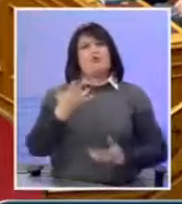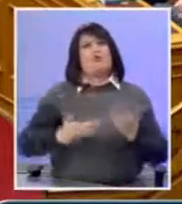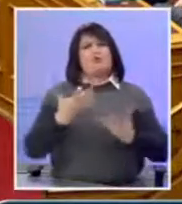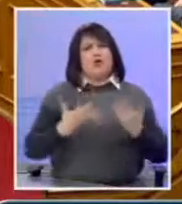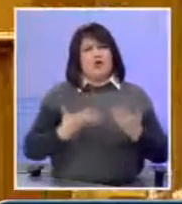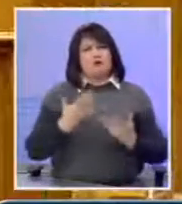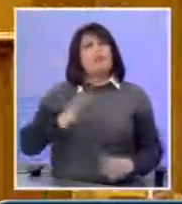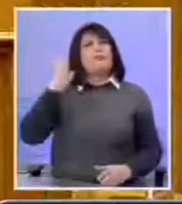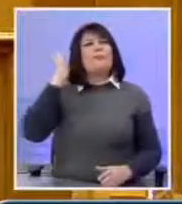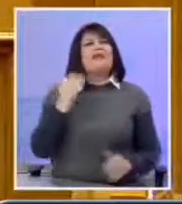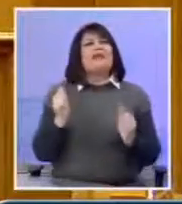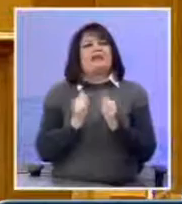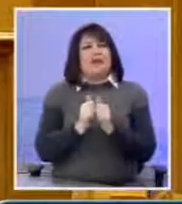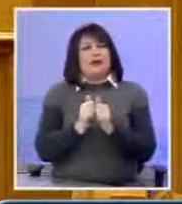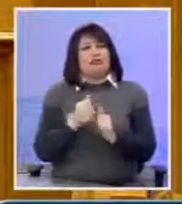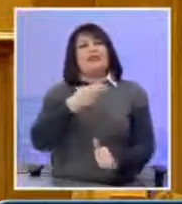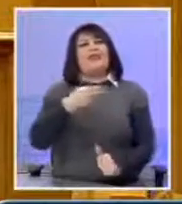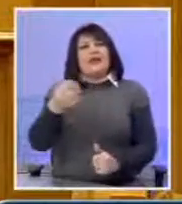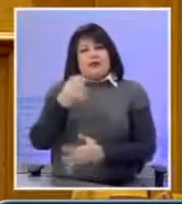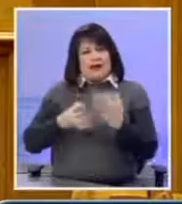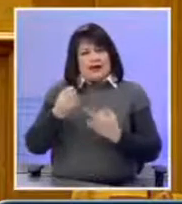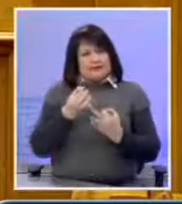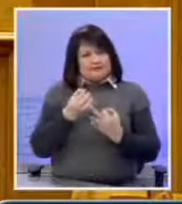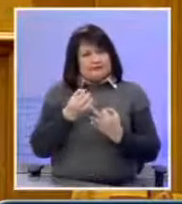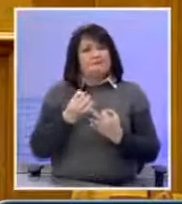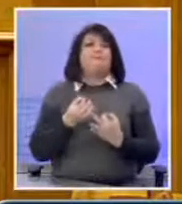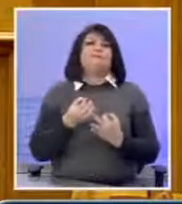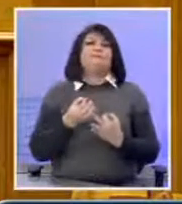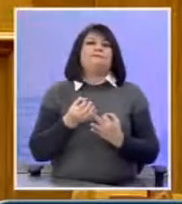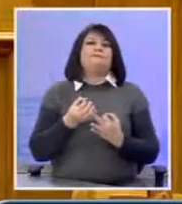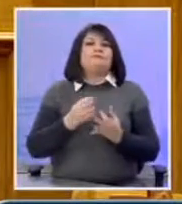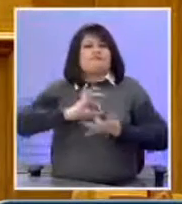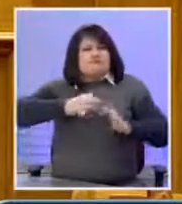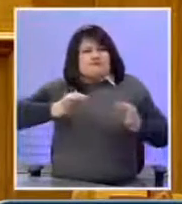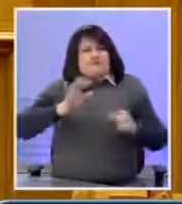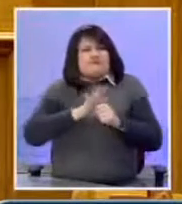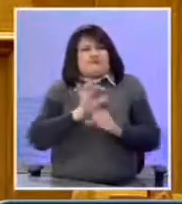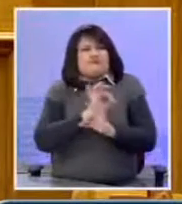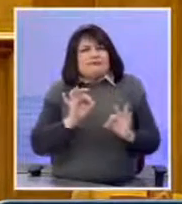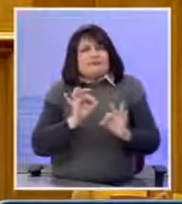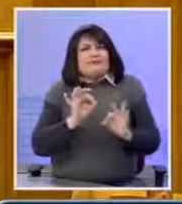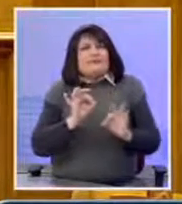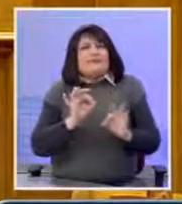ο παλιός σύντροφος και φίλος ο Γιάννης ο Θεονάς, αλλά νομίζω η κοινωνιστική επάρκεια με το οποίο το ανέλησε καθιστά